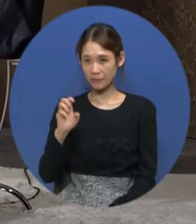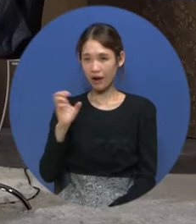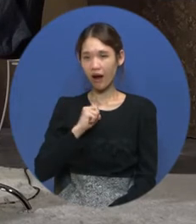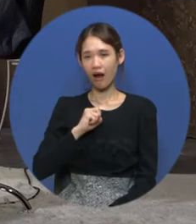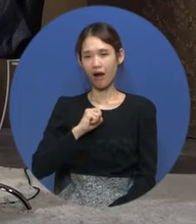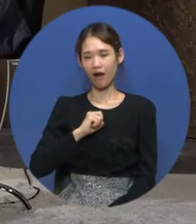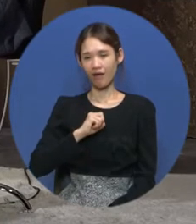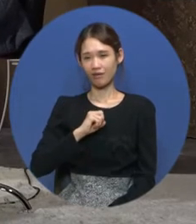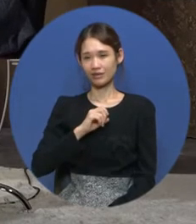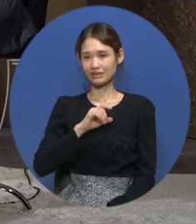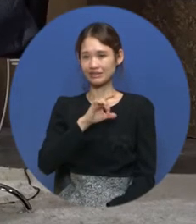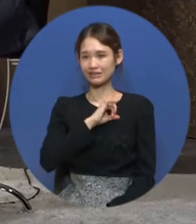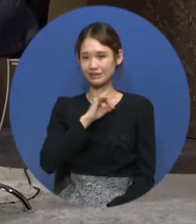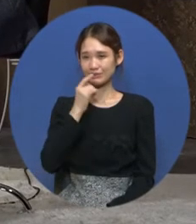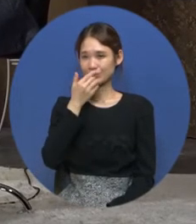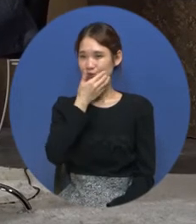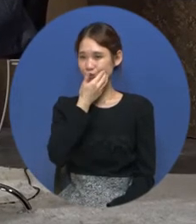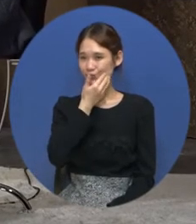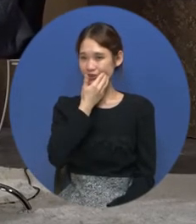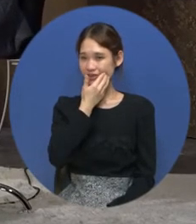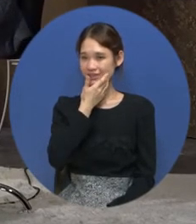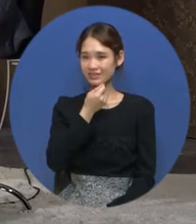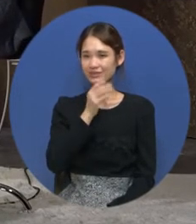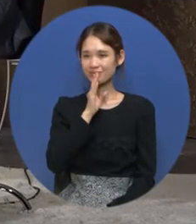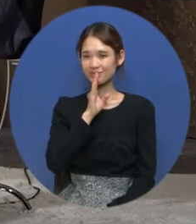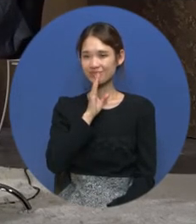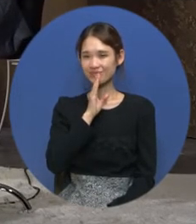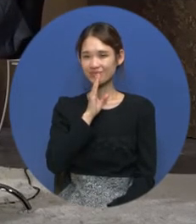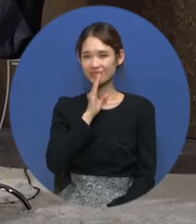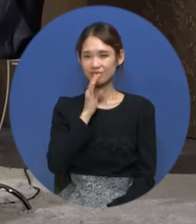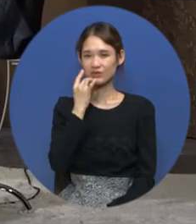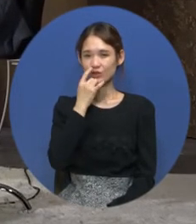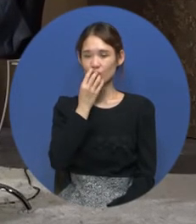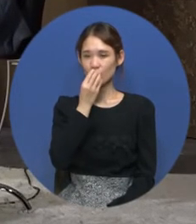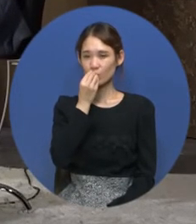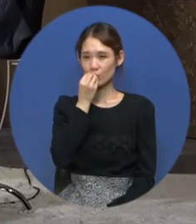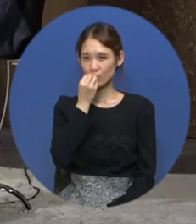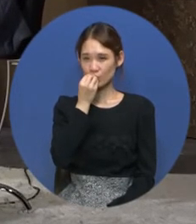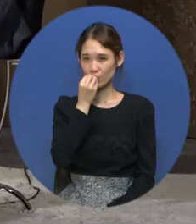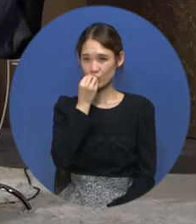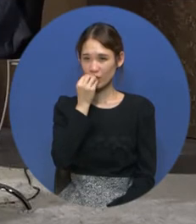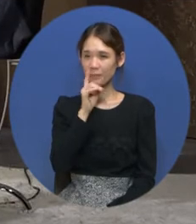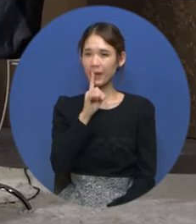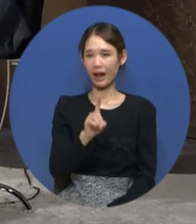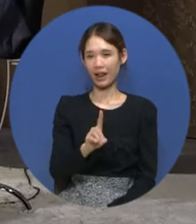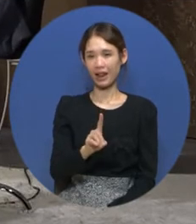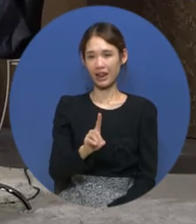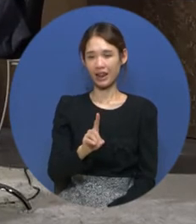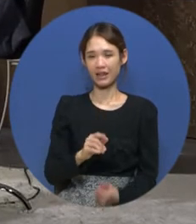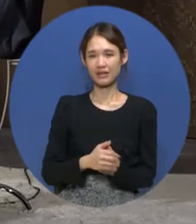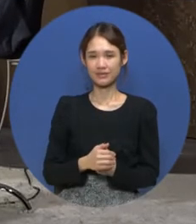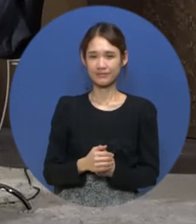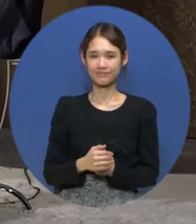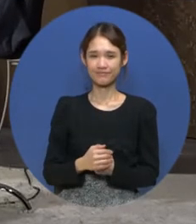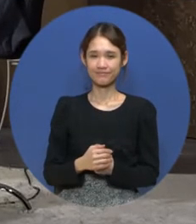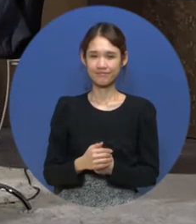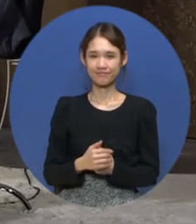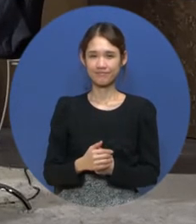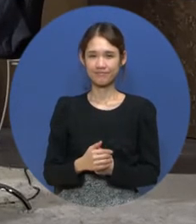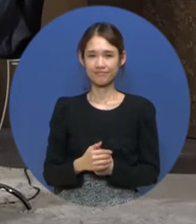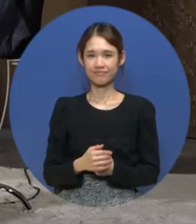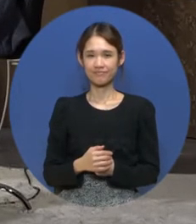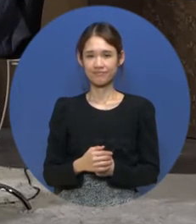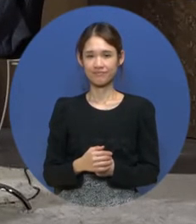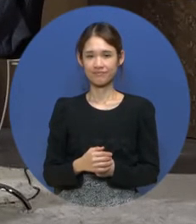이름이 너무 귀엽네요 복시 무렵 이래요 4 우리가 입으로 물인 다 그래도 왜 이렇게 하고 있습니다